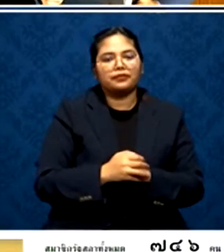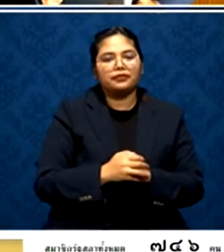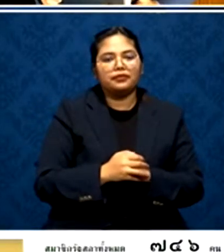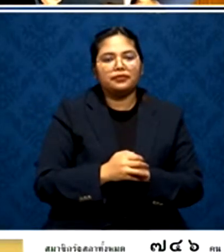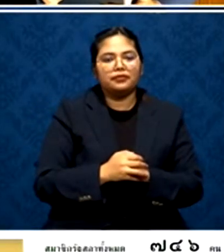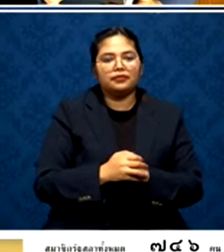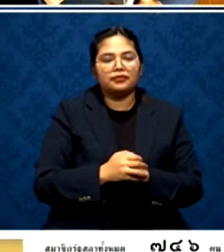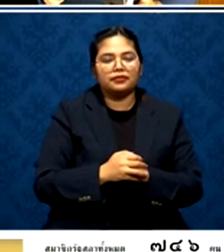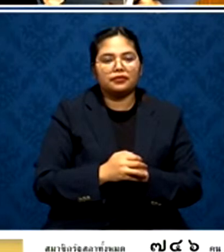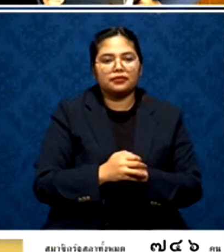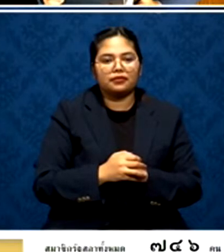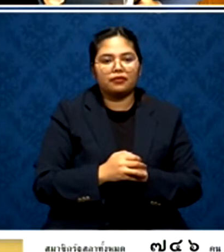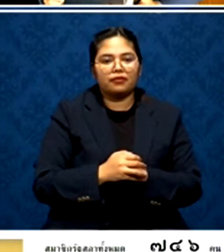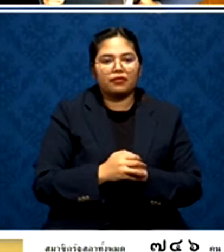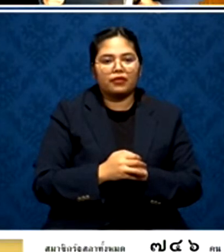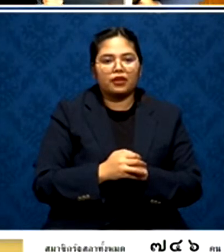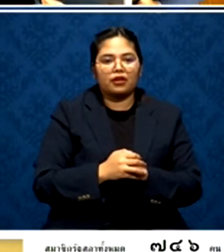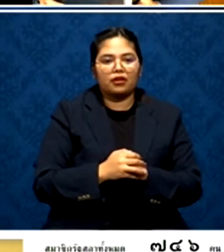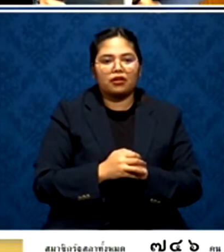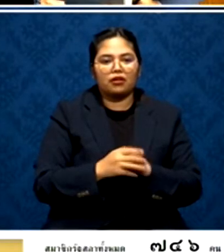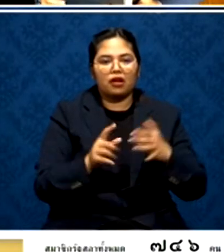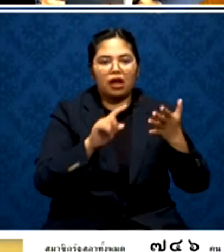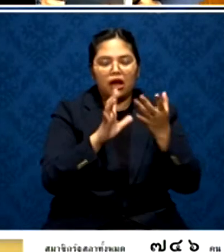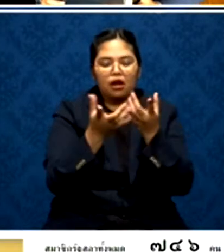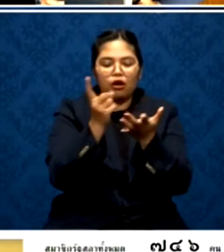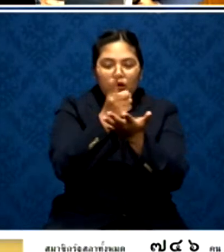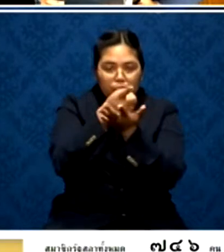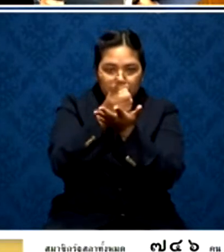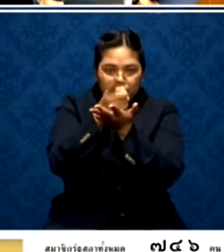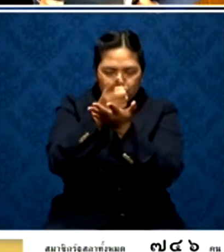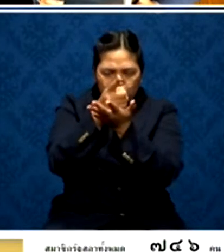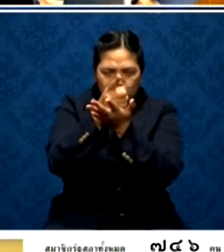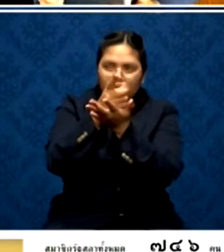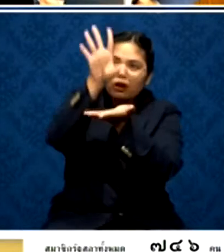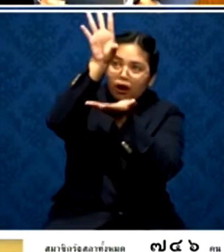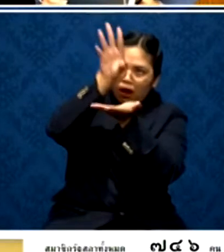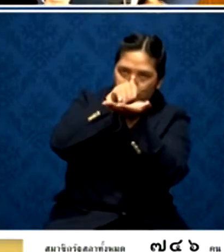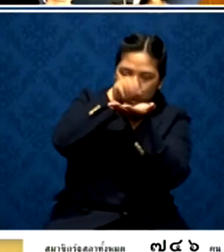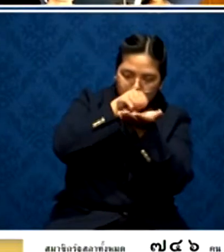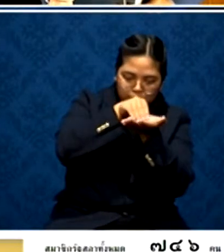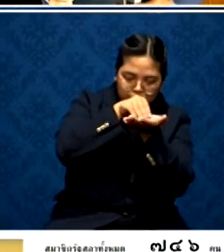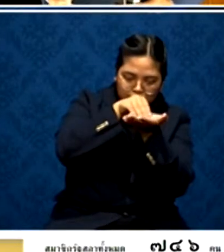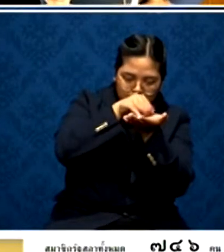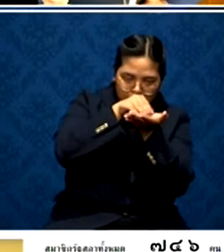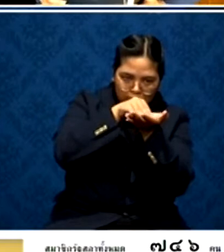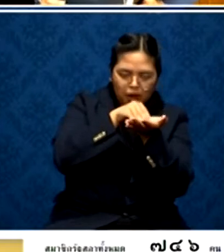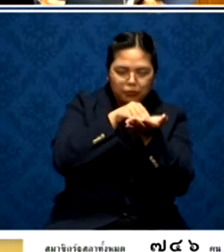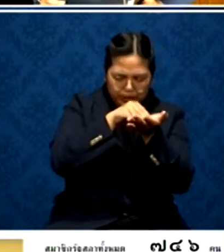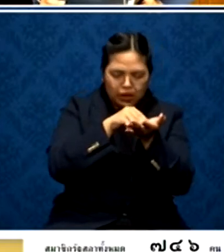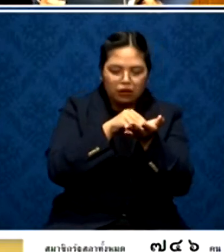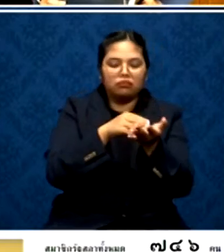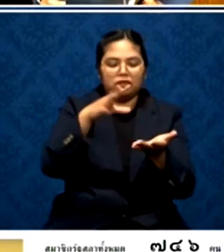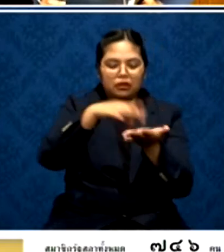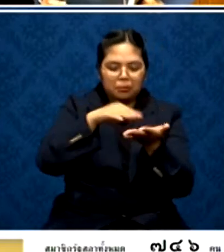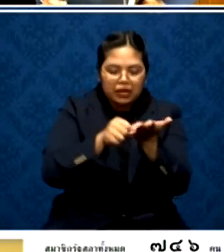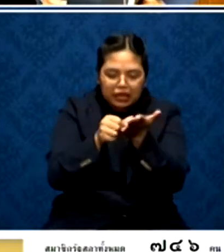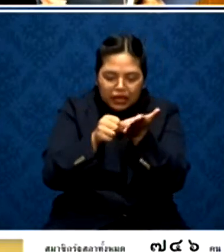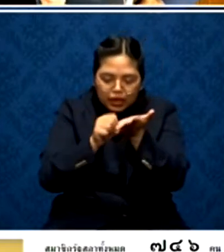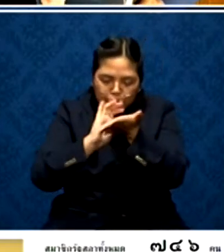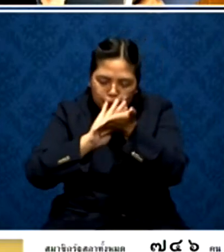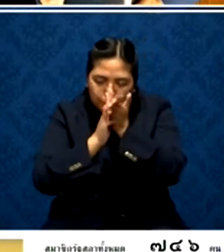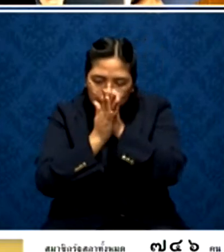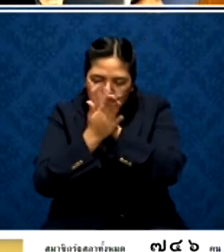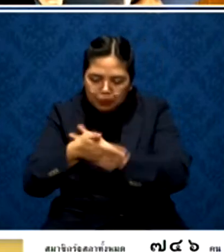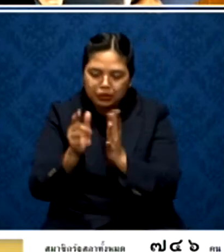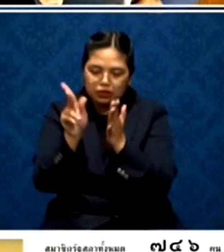ช้ข้อมูลจากดาวเทียมเพื่อประมวลผลและติดตามการบังคับใช้กฎหมายรวมถึงการสร้างความร่วม